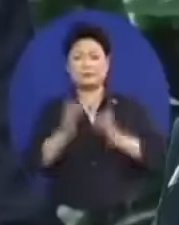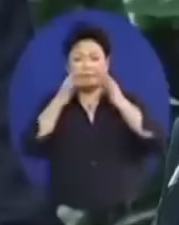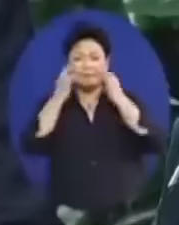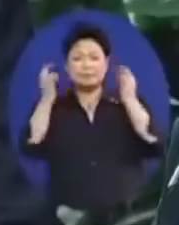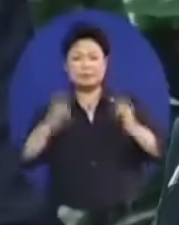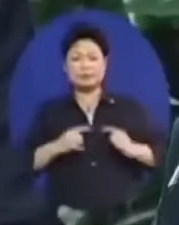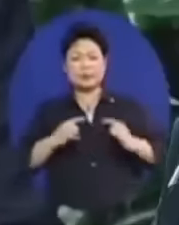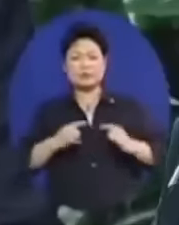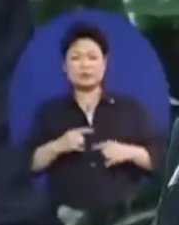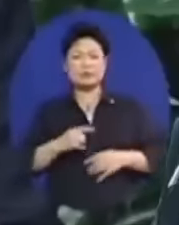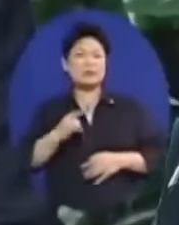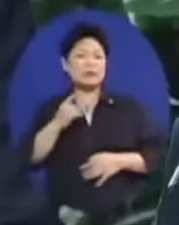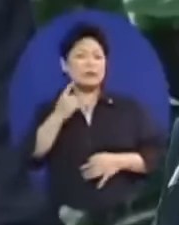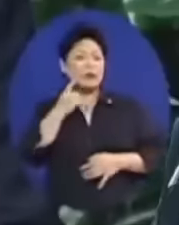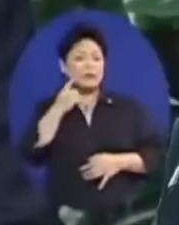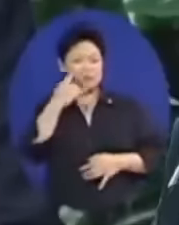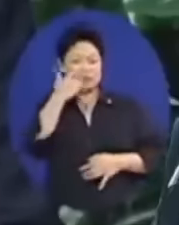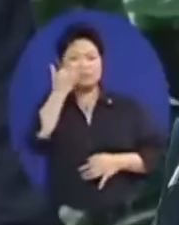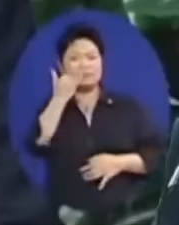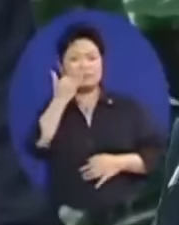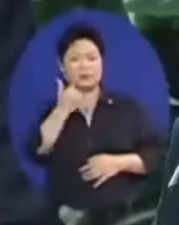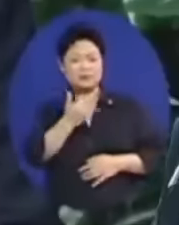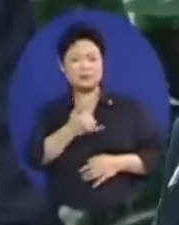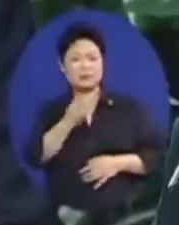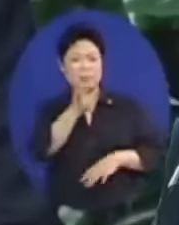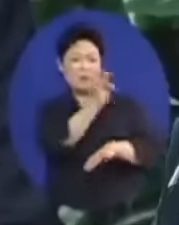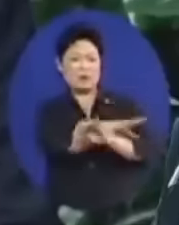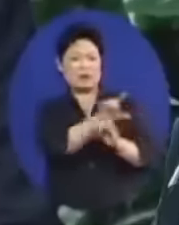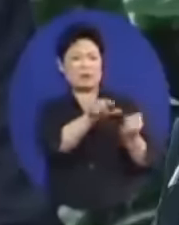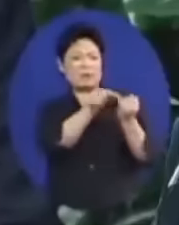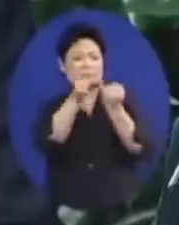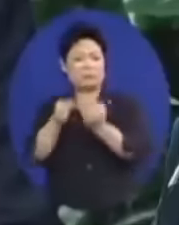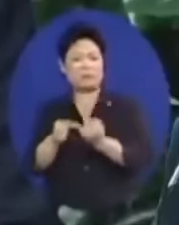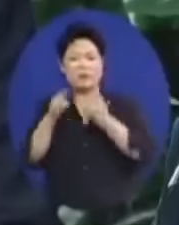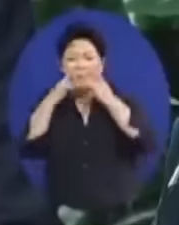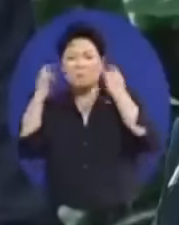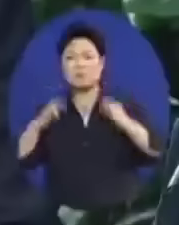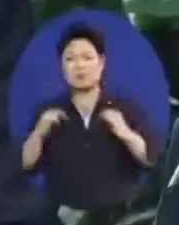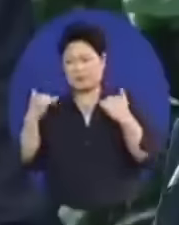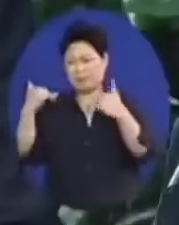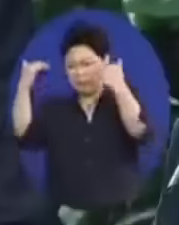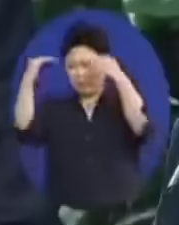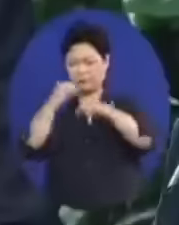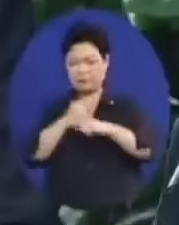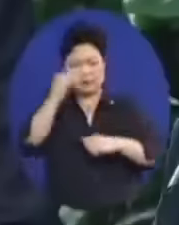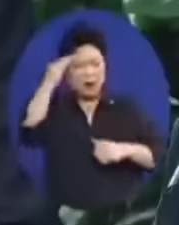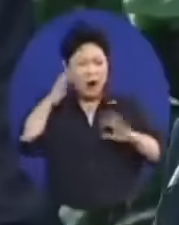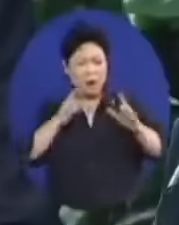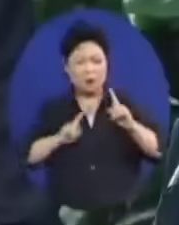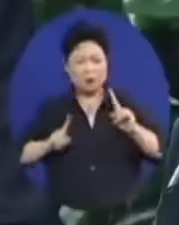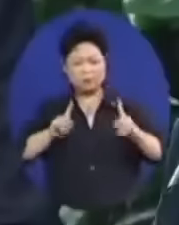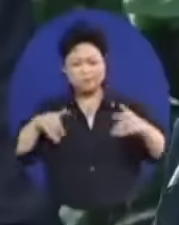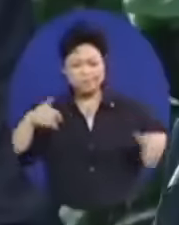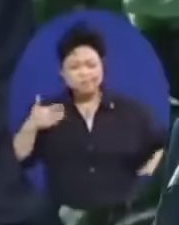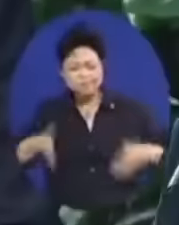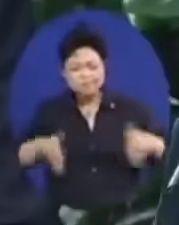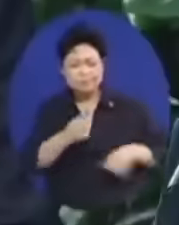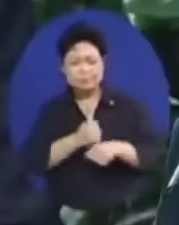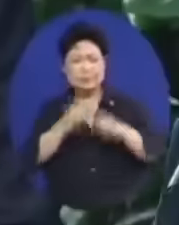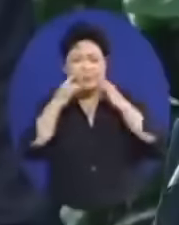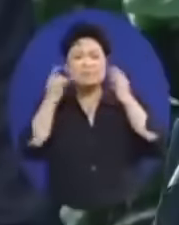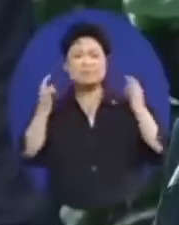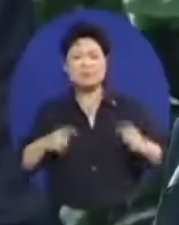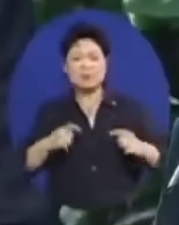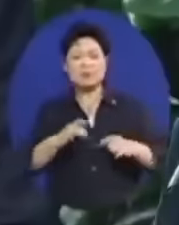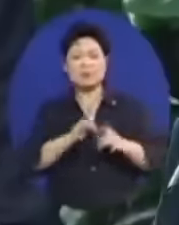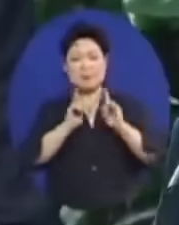불란서 양부모에게 입양되어서 불란서에서 자랐습니다. 한국말을 모르고 불란서를 우리